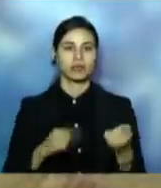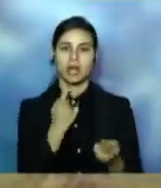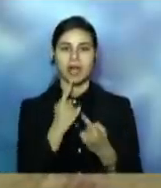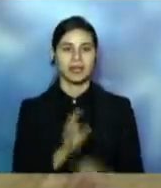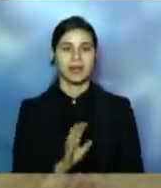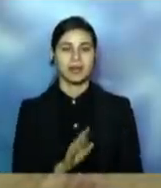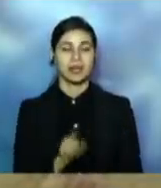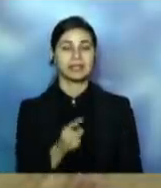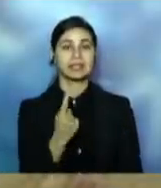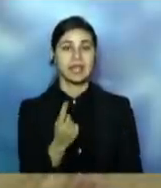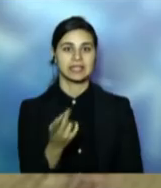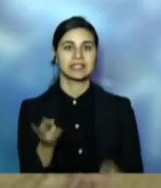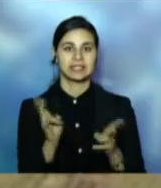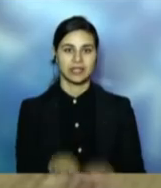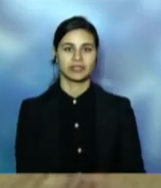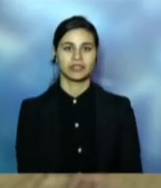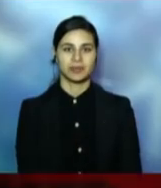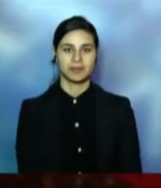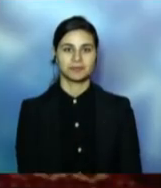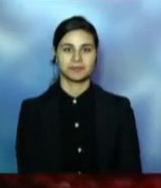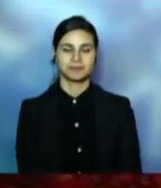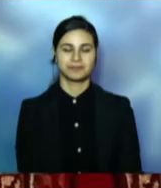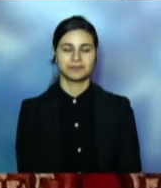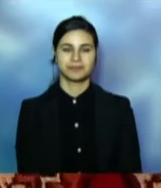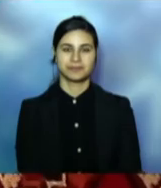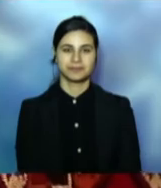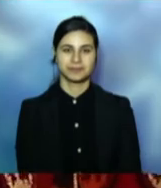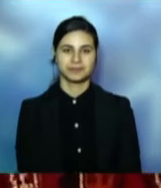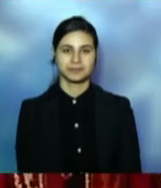და ის ერთი დაგჭევა.